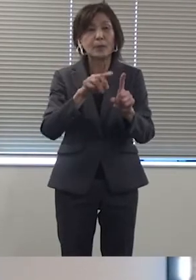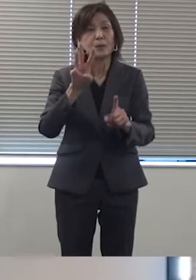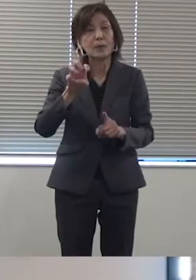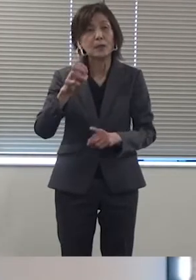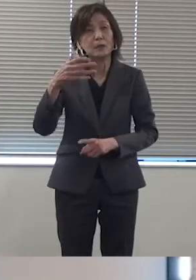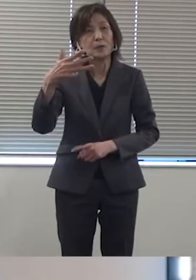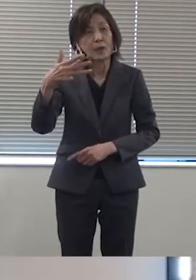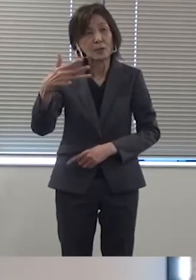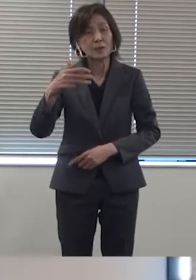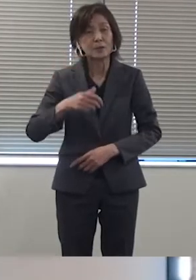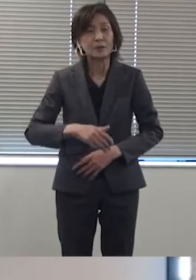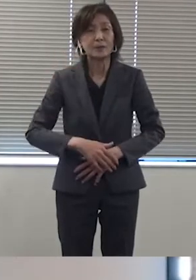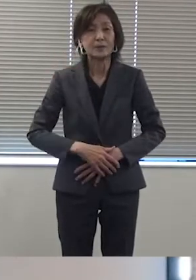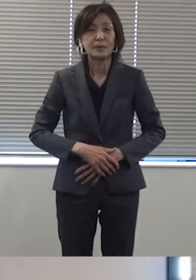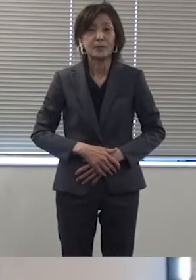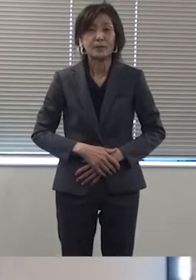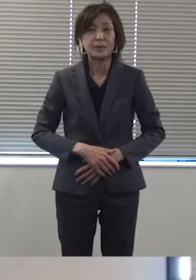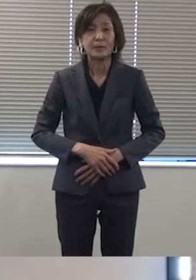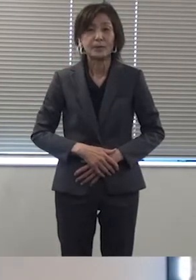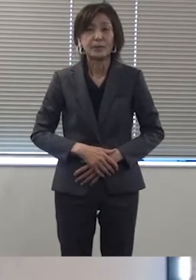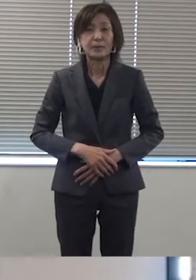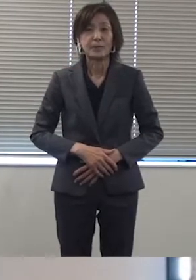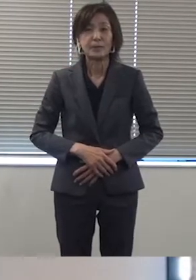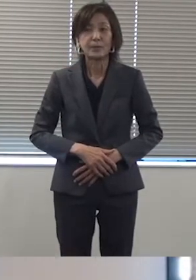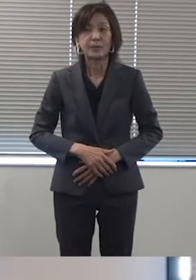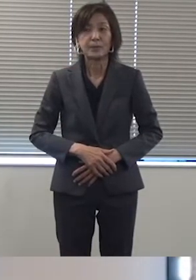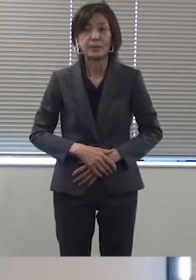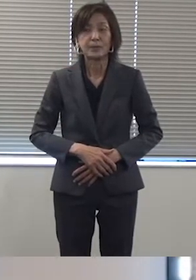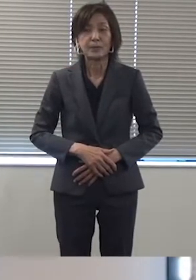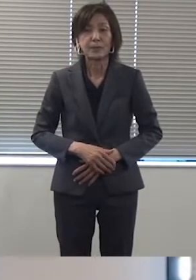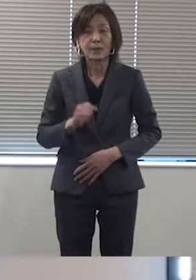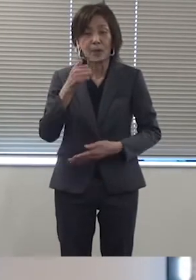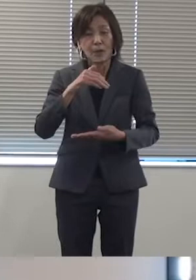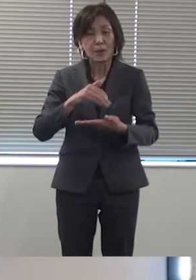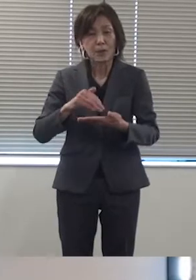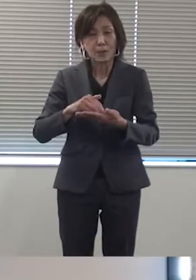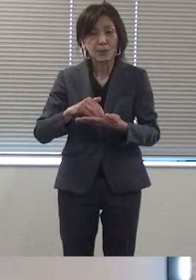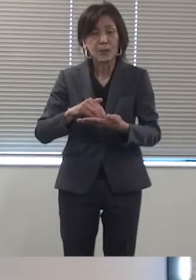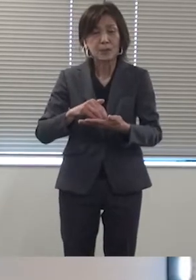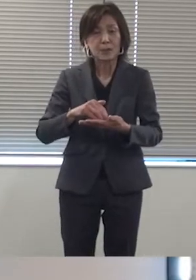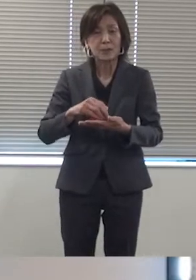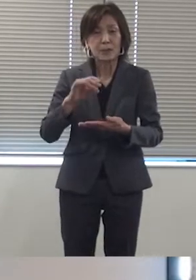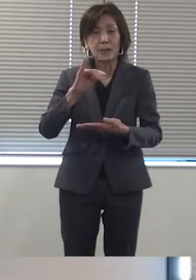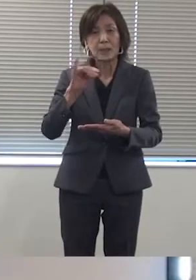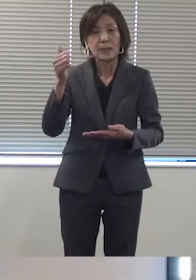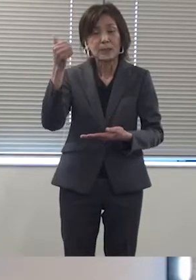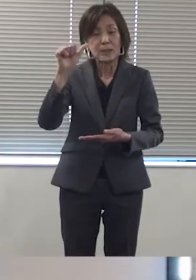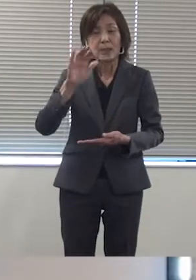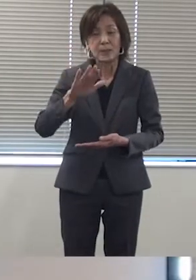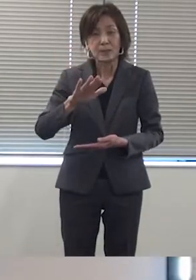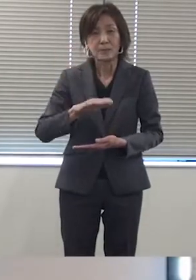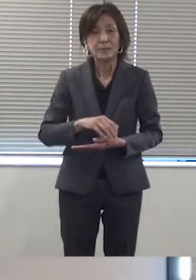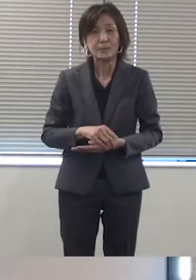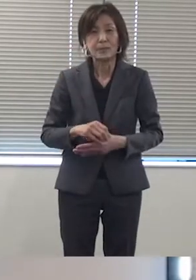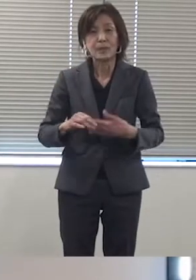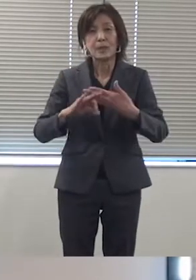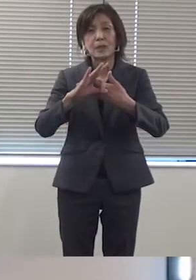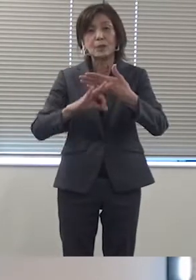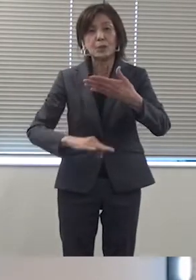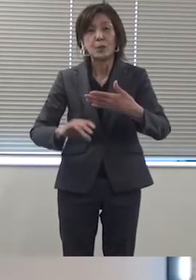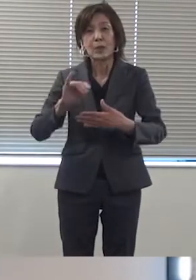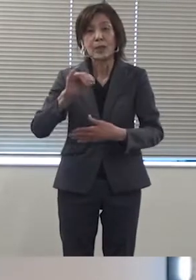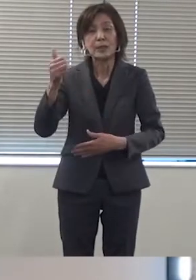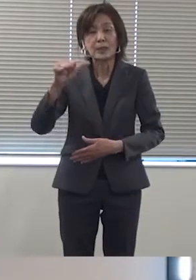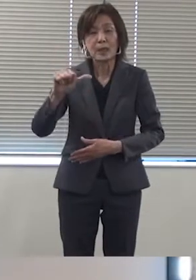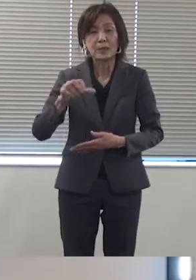ここからは予算外議案でございまして、まず条例議案について主なものをご説明させていただきます。丸4は箇所で